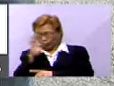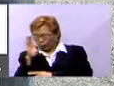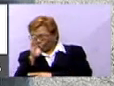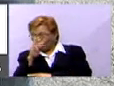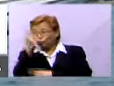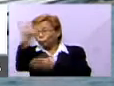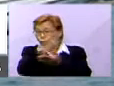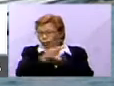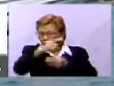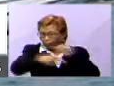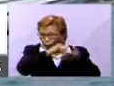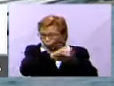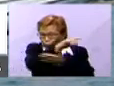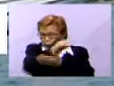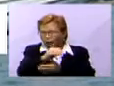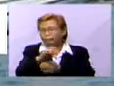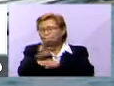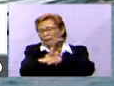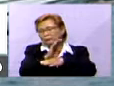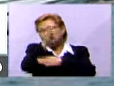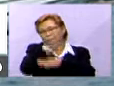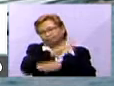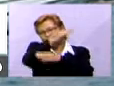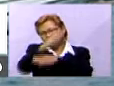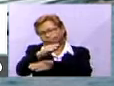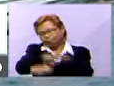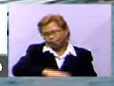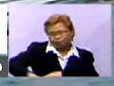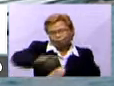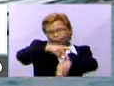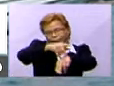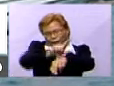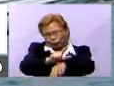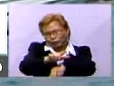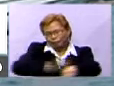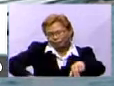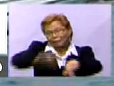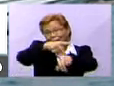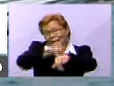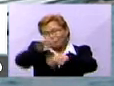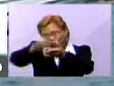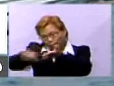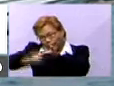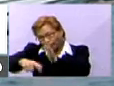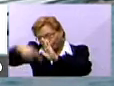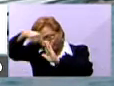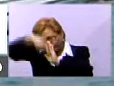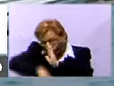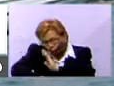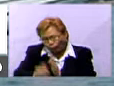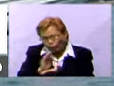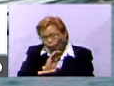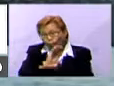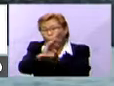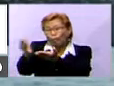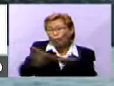mengenai aktiviti berkenaan yang beroperasi secara haram di sekitar perairan Langkawi. Hasil pemeriksaan lanjut mendapati kapal layar yang